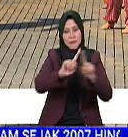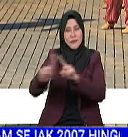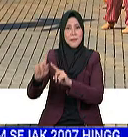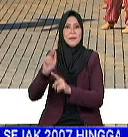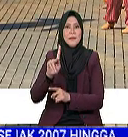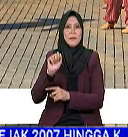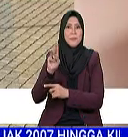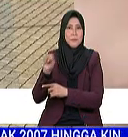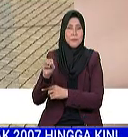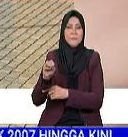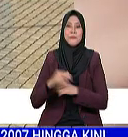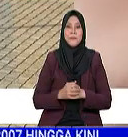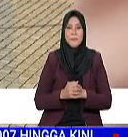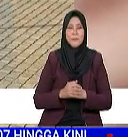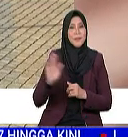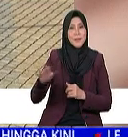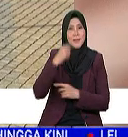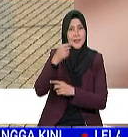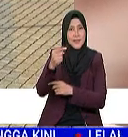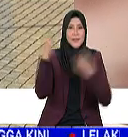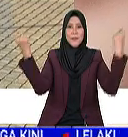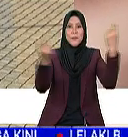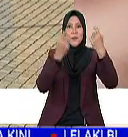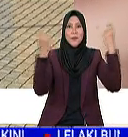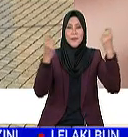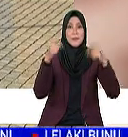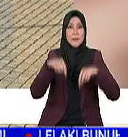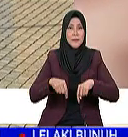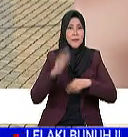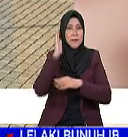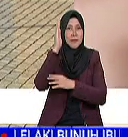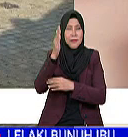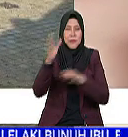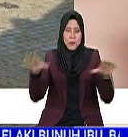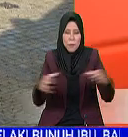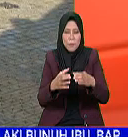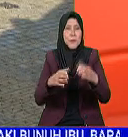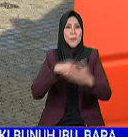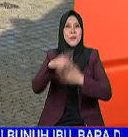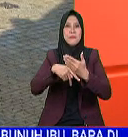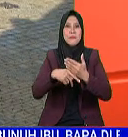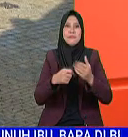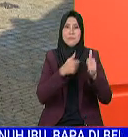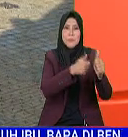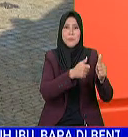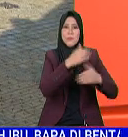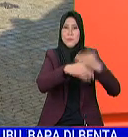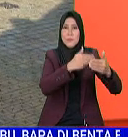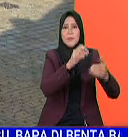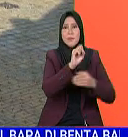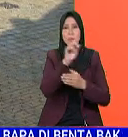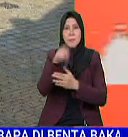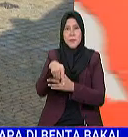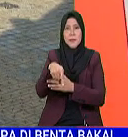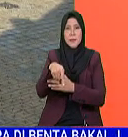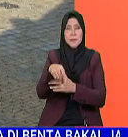di negeri ini menurut kenyataan tersebut sambutan pada tahun ini akan diadakan pada skala kecil serta pematuhan penuh kepada prosedur operasi